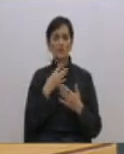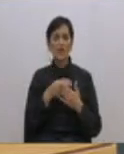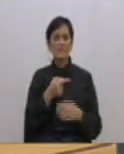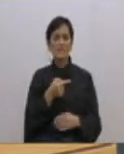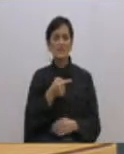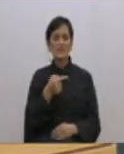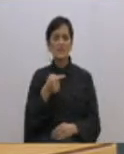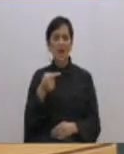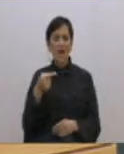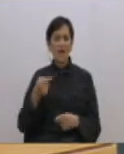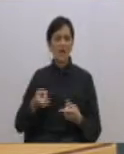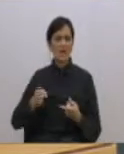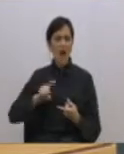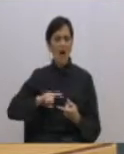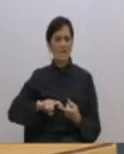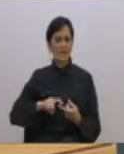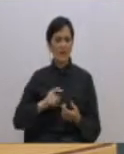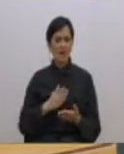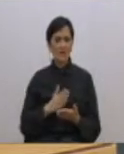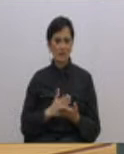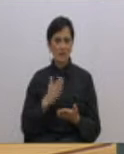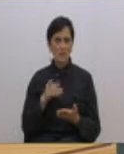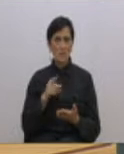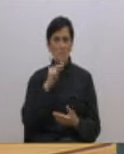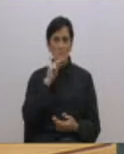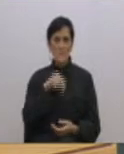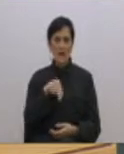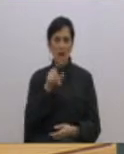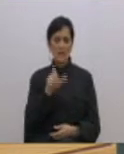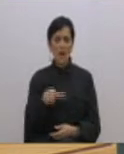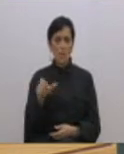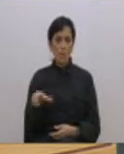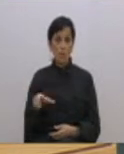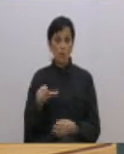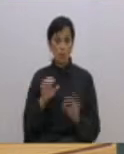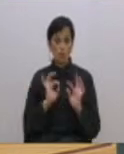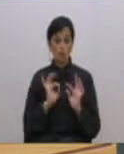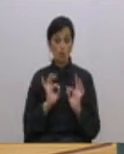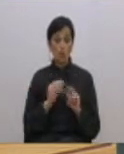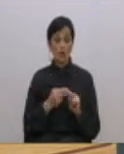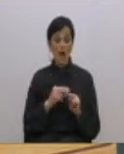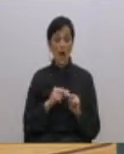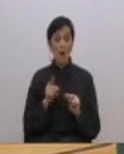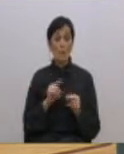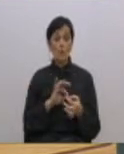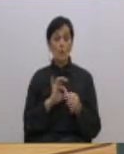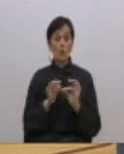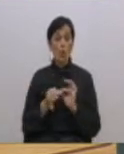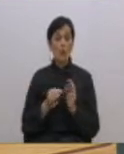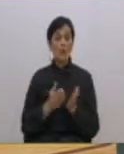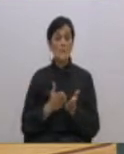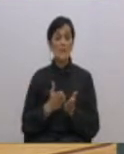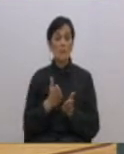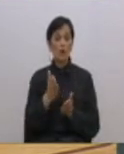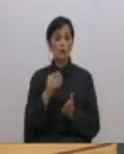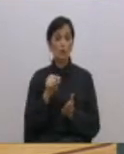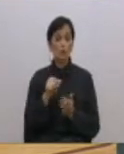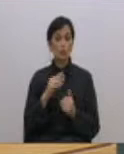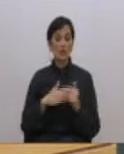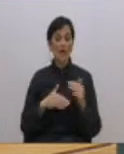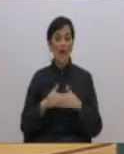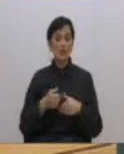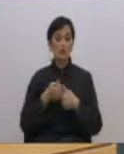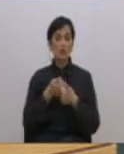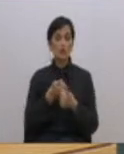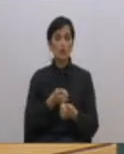negativur gaulenas ahtens bralde bulepze. Da soret am concretul imartulebis helșe